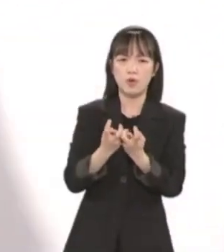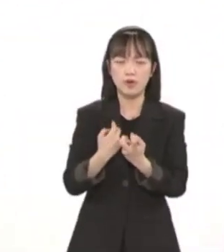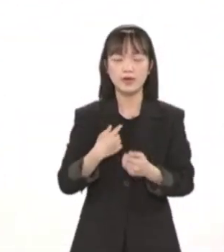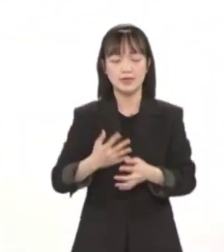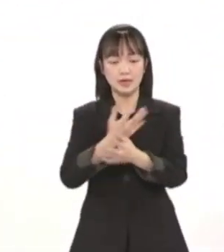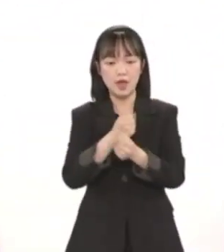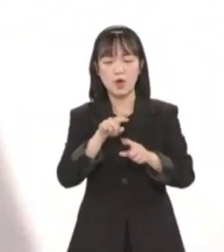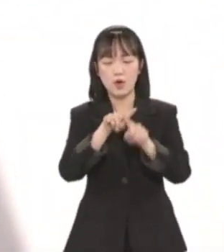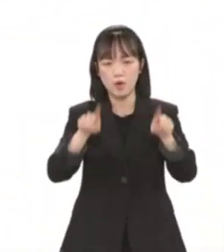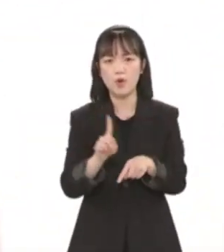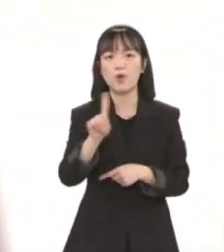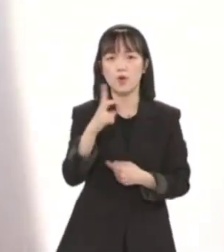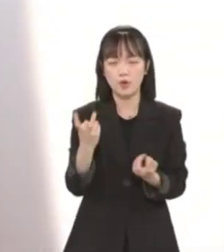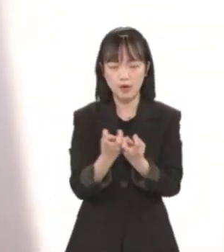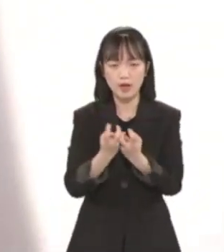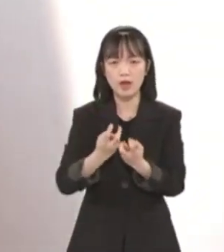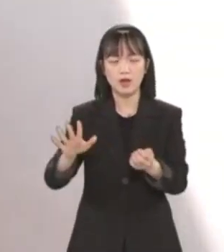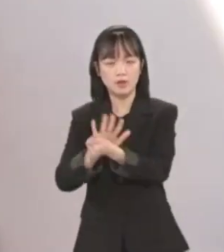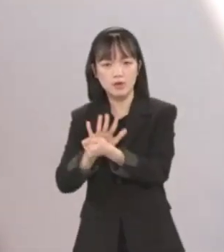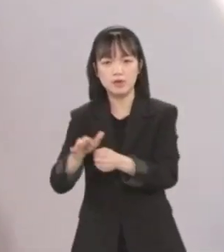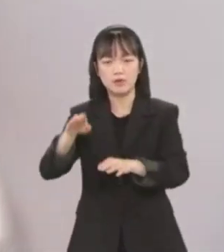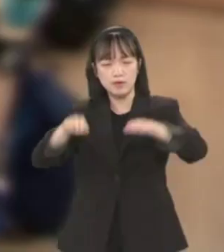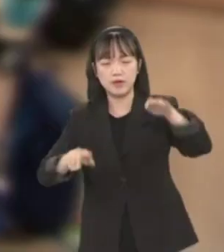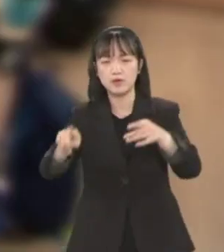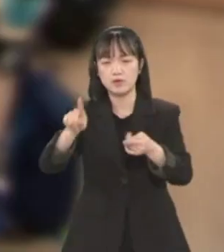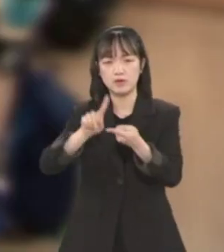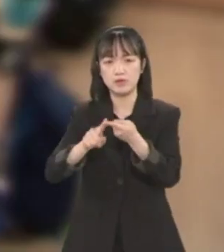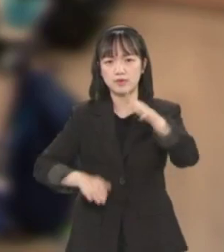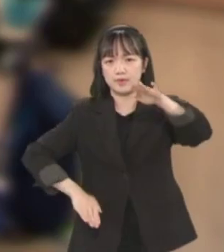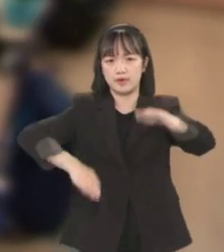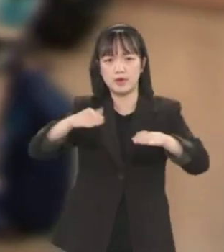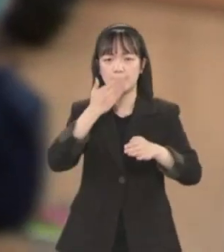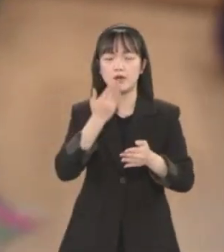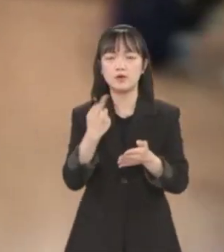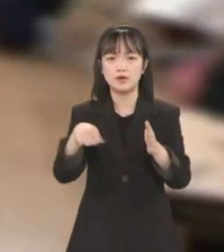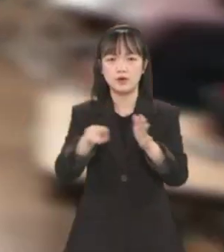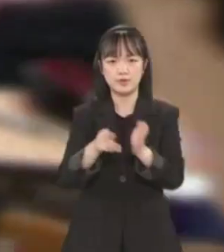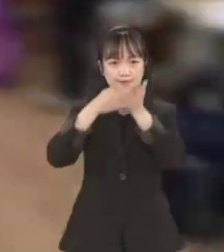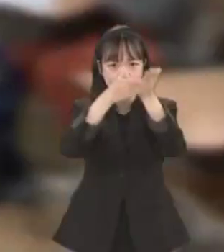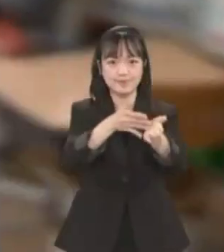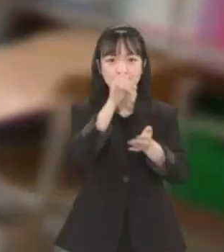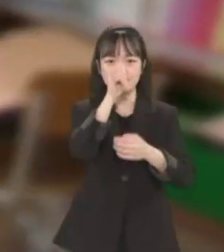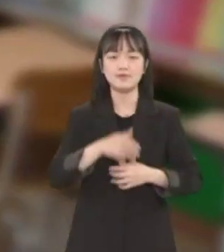구성과 복리후생 차별 해소 급식실 폐암 대책 등을 촉구했습니다